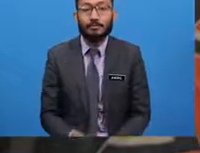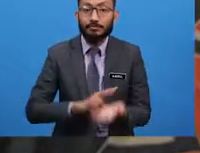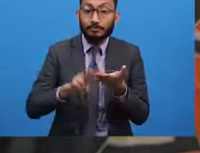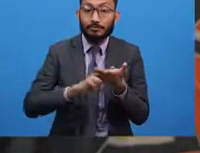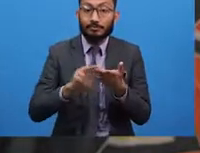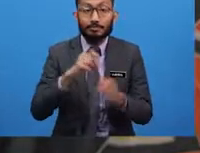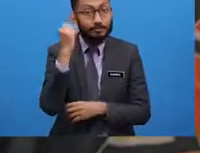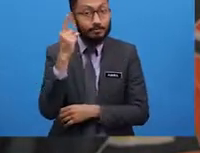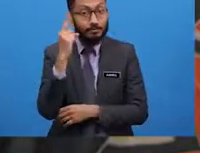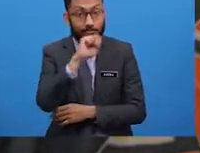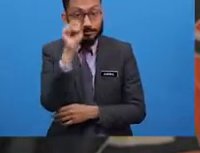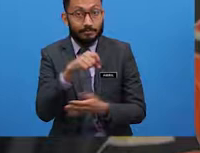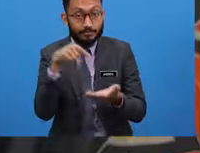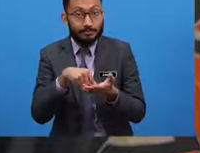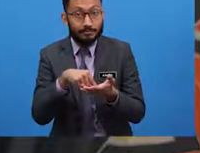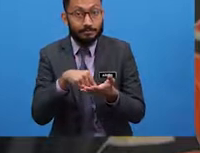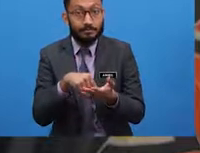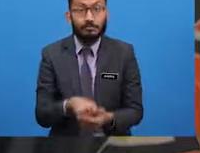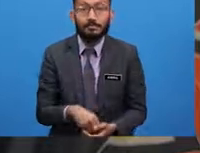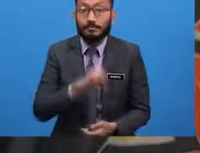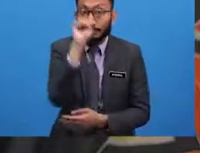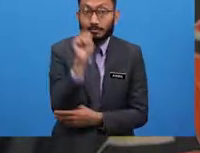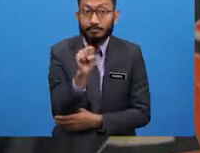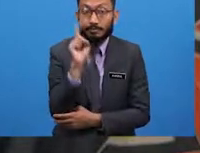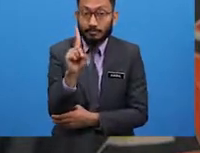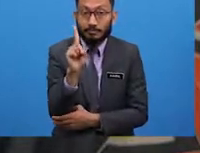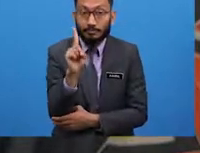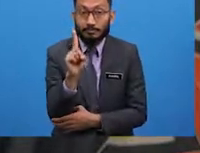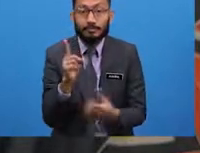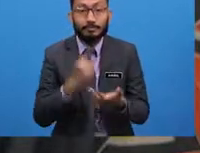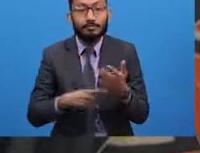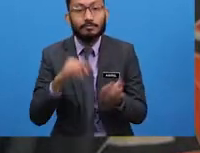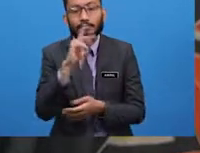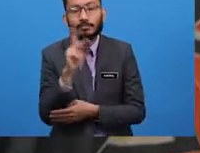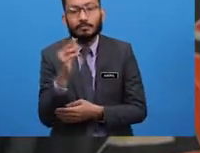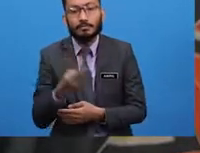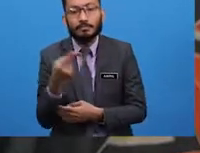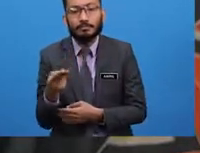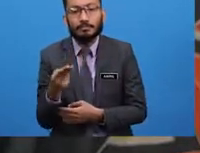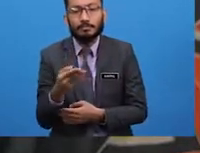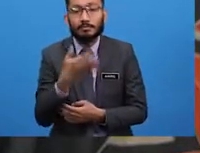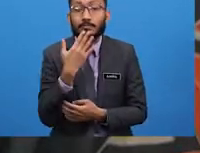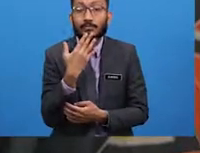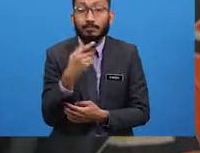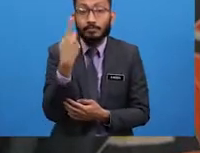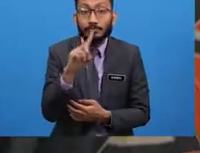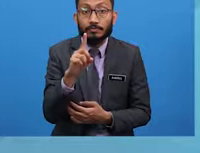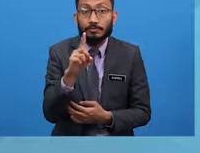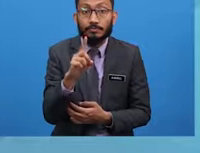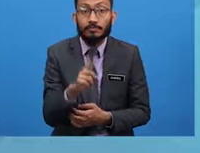Baca dan faham soalan dengan betul. Soalan yang pertama, apakah bahan pewarna batik ikat celup?